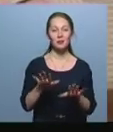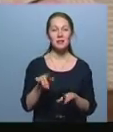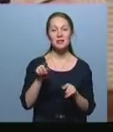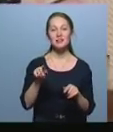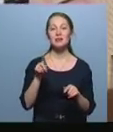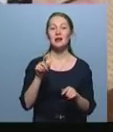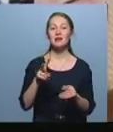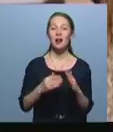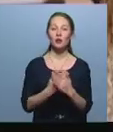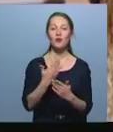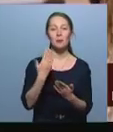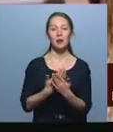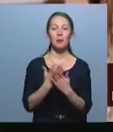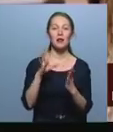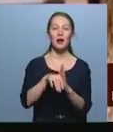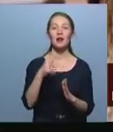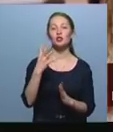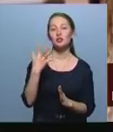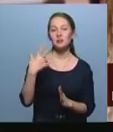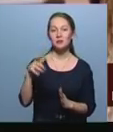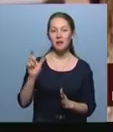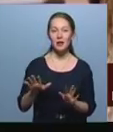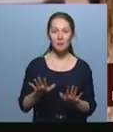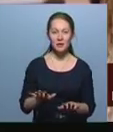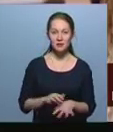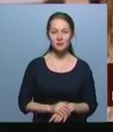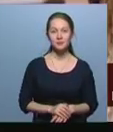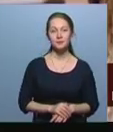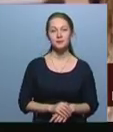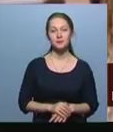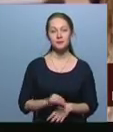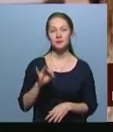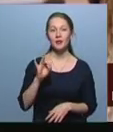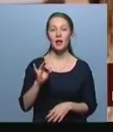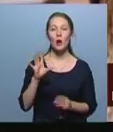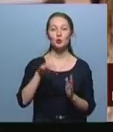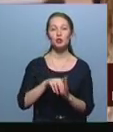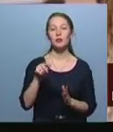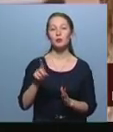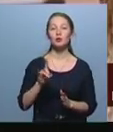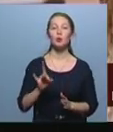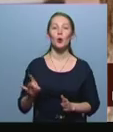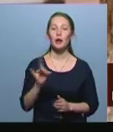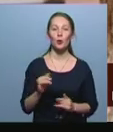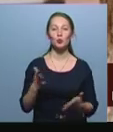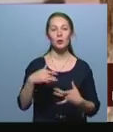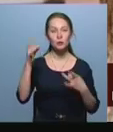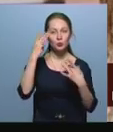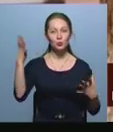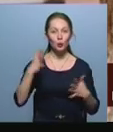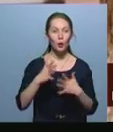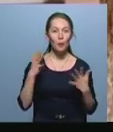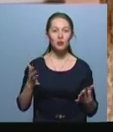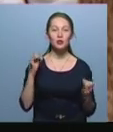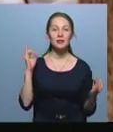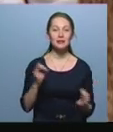зал предполагает 450 мест. И учитывая, что наш район, вы знаете, что и в культурном плане достаточно